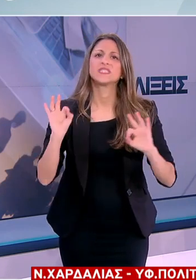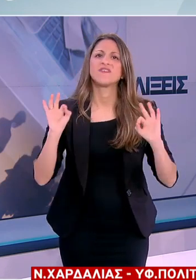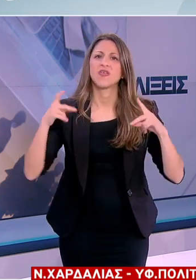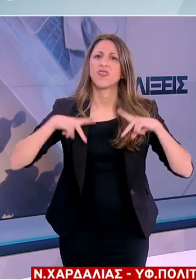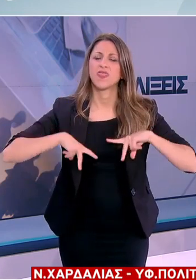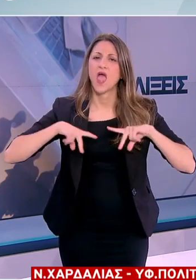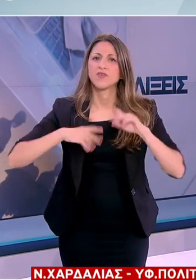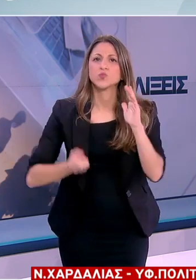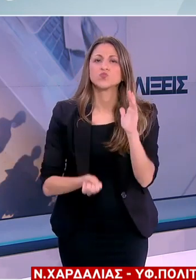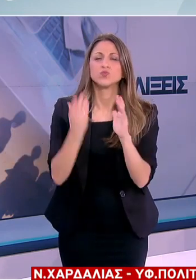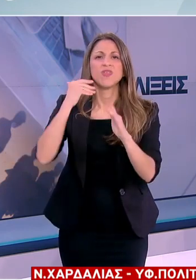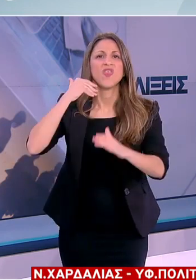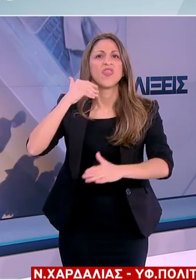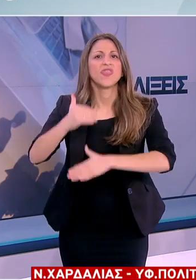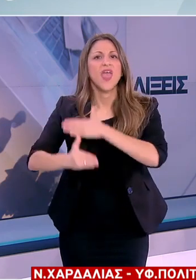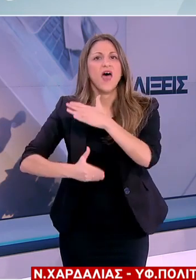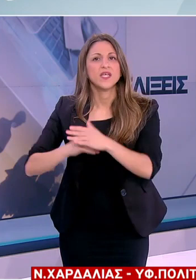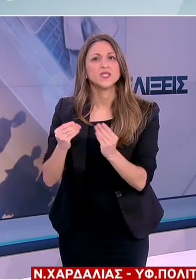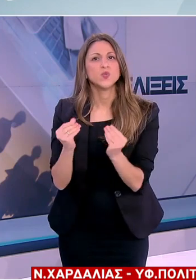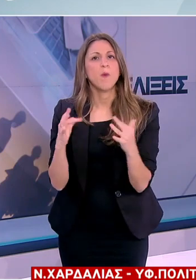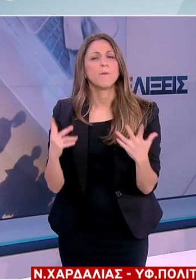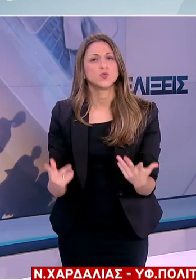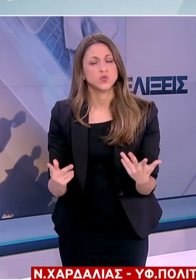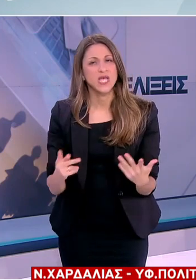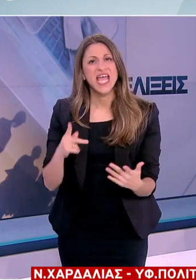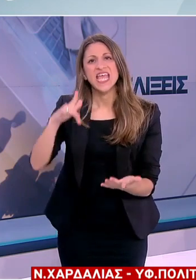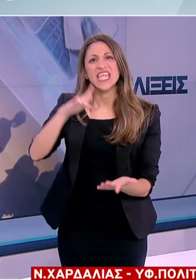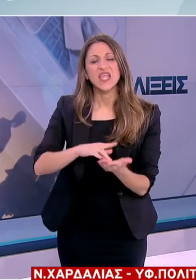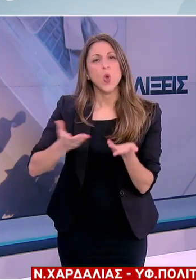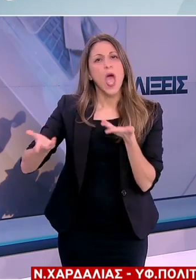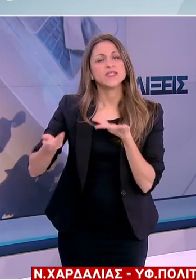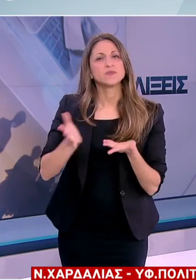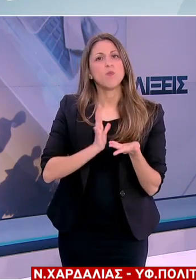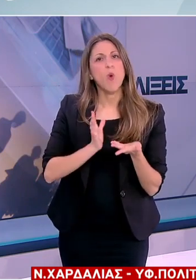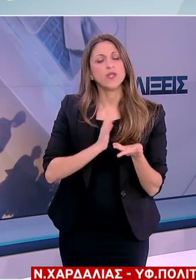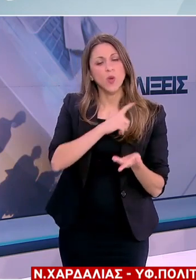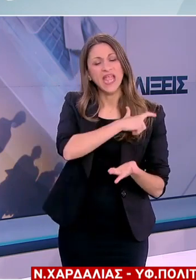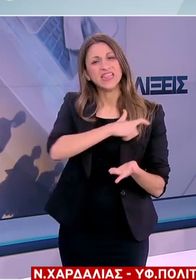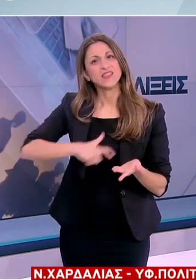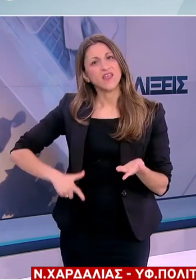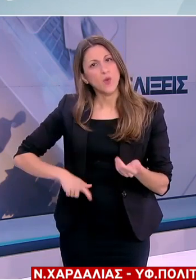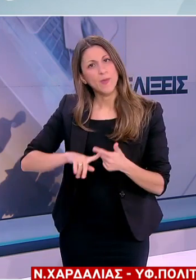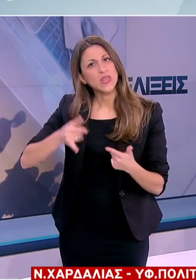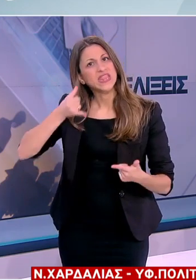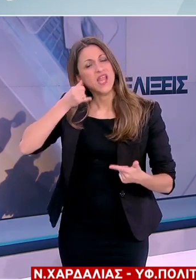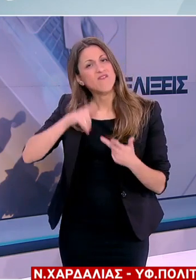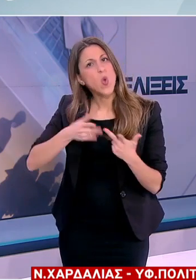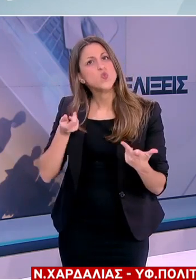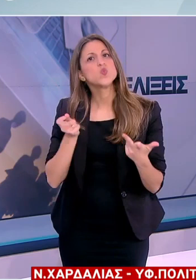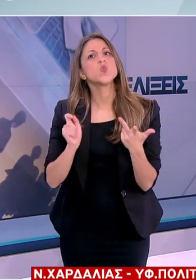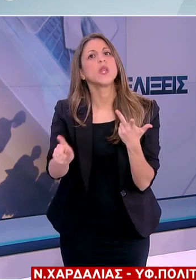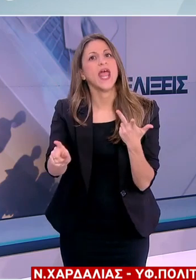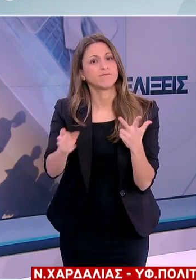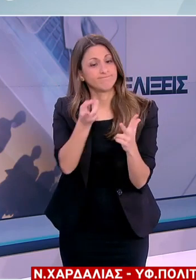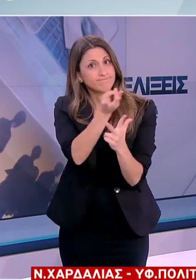υλοποιεί μια νέα διαδικασία εξυπηρέτησης μέσω των ΚΕΠ, μέσω τηλεφώνου, ταχυδρομείου αλλά και courier. Πρόκειται για ένα βήμα